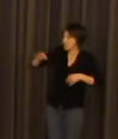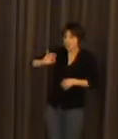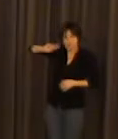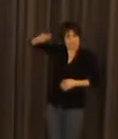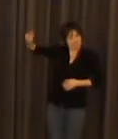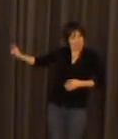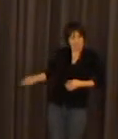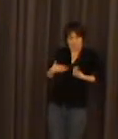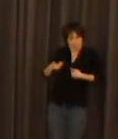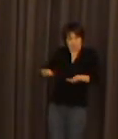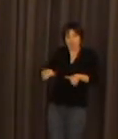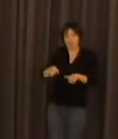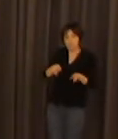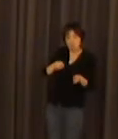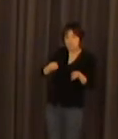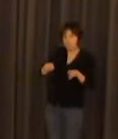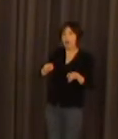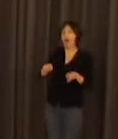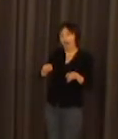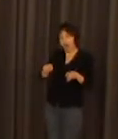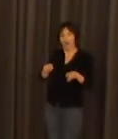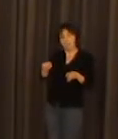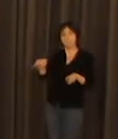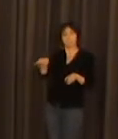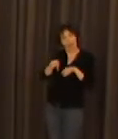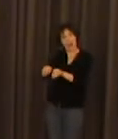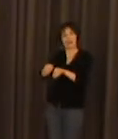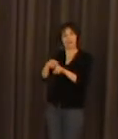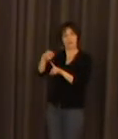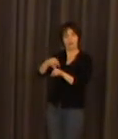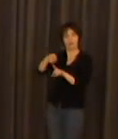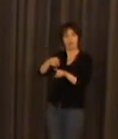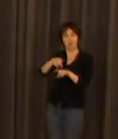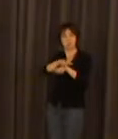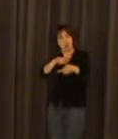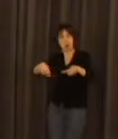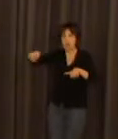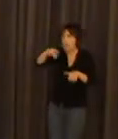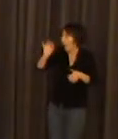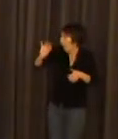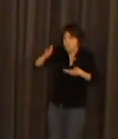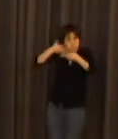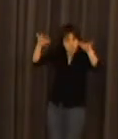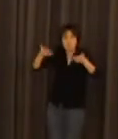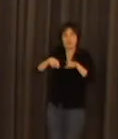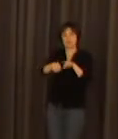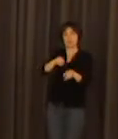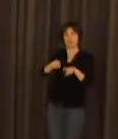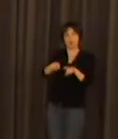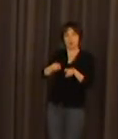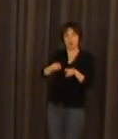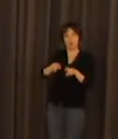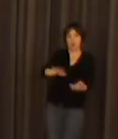ser considerades estructures o unitats de referència. Per tant, fixeu-vos que hi ha un procés de selecció